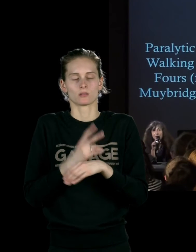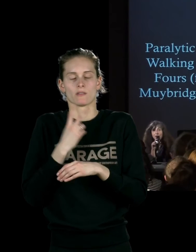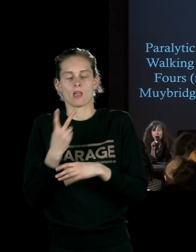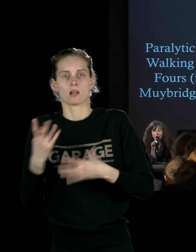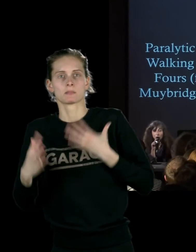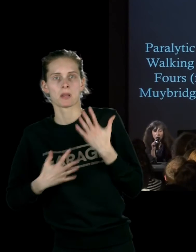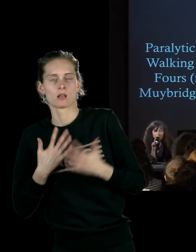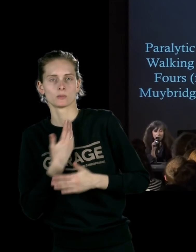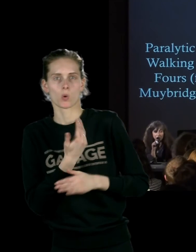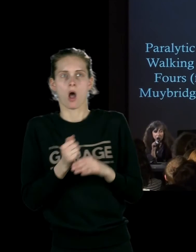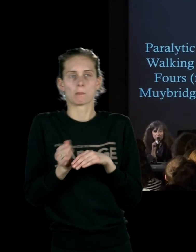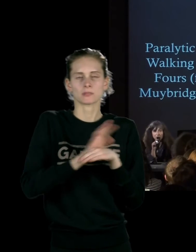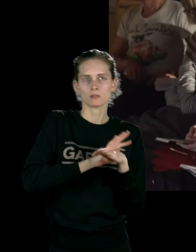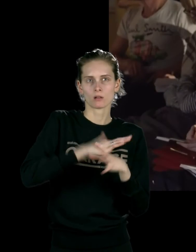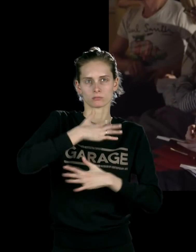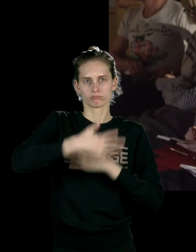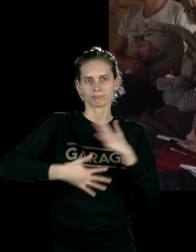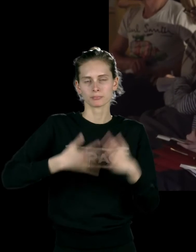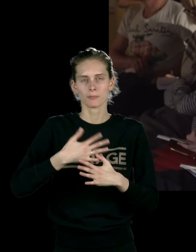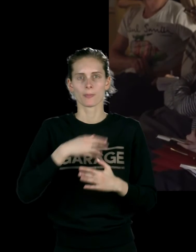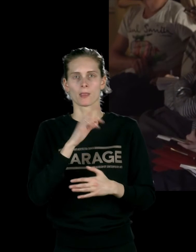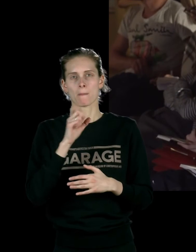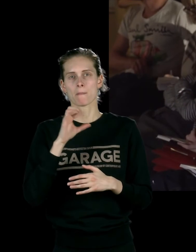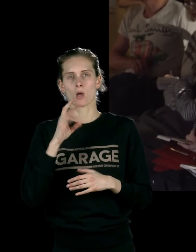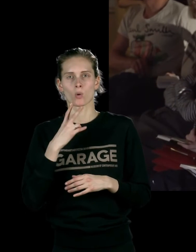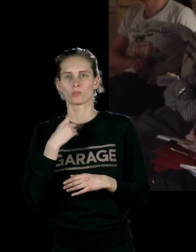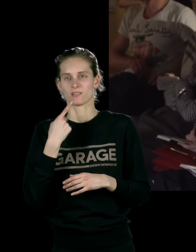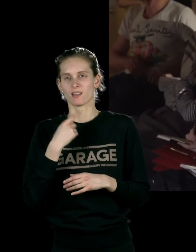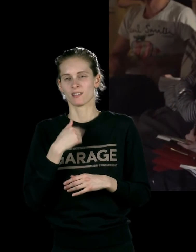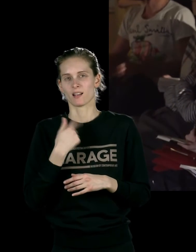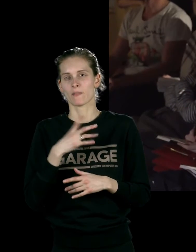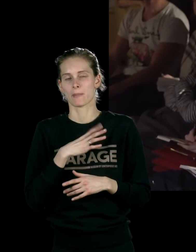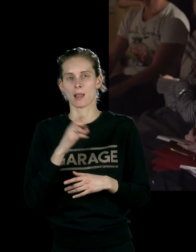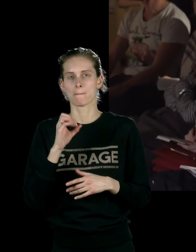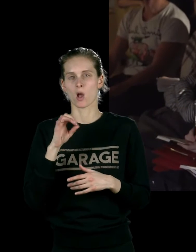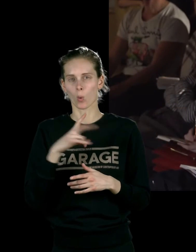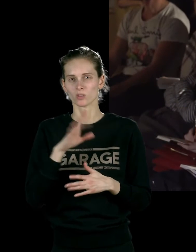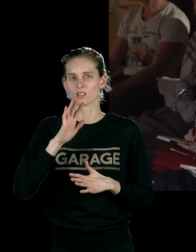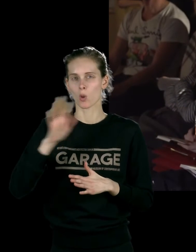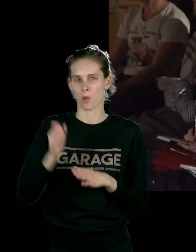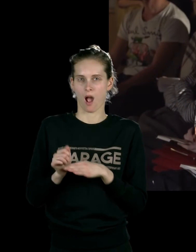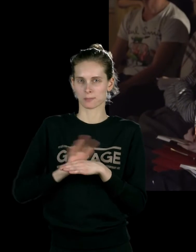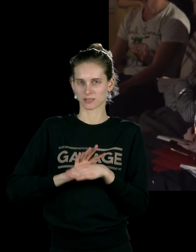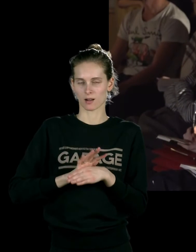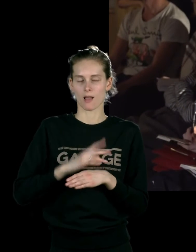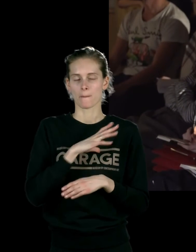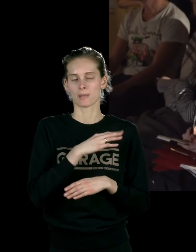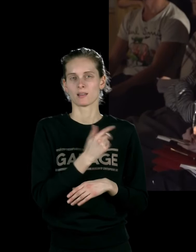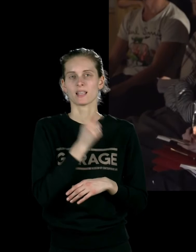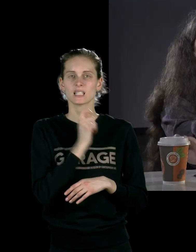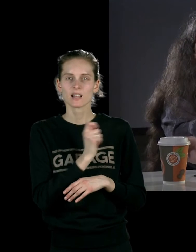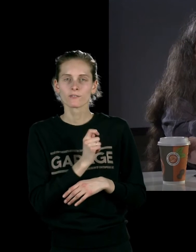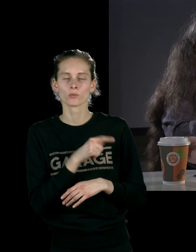экспрессионизмом, который он, как Бэкон, как я уже говорю, не любил, и не любил по очень... В интервью были